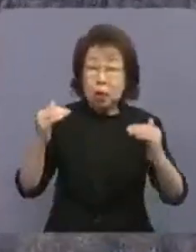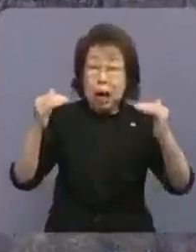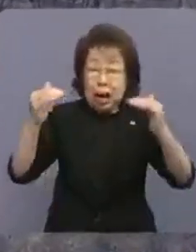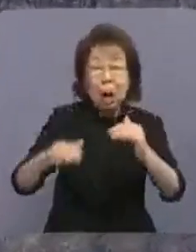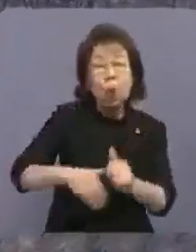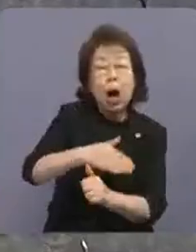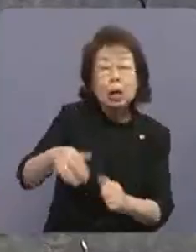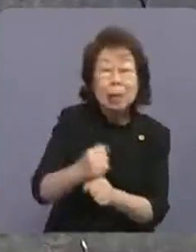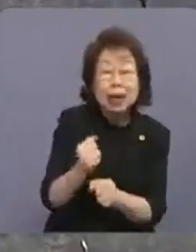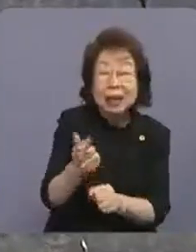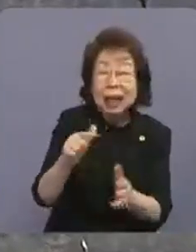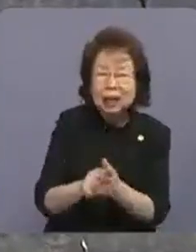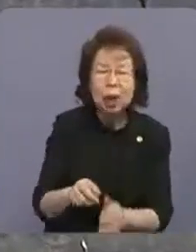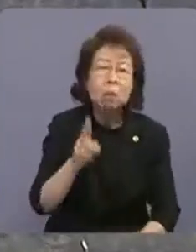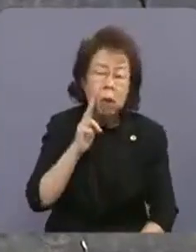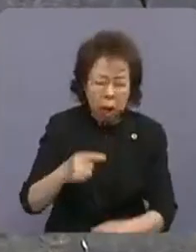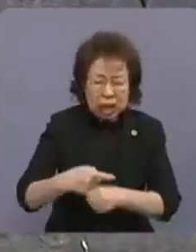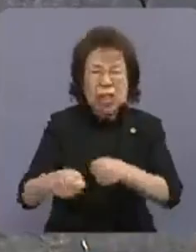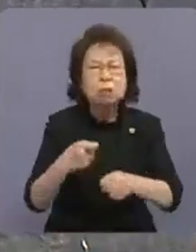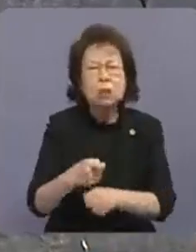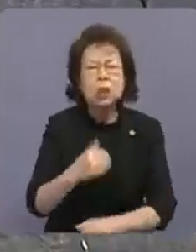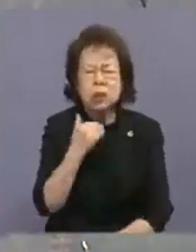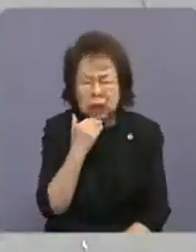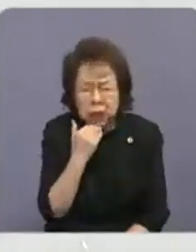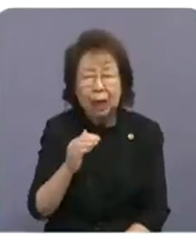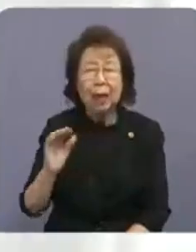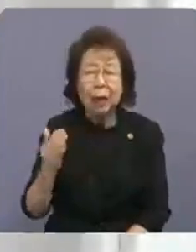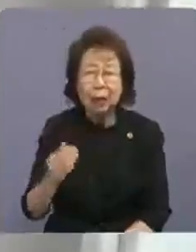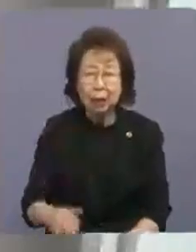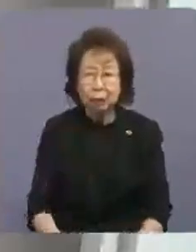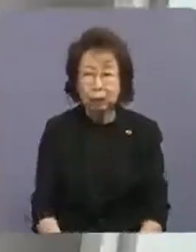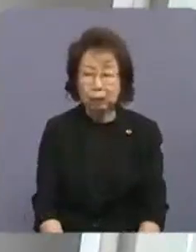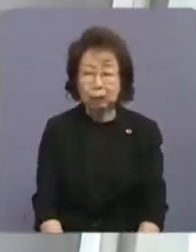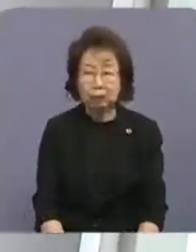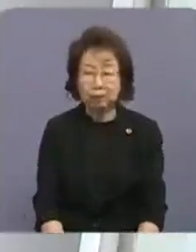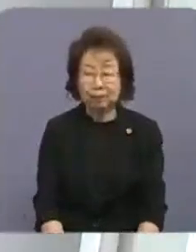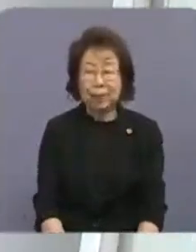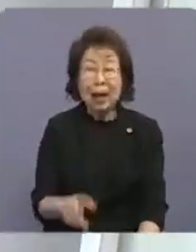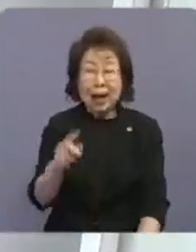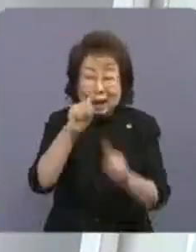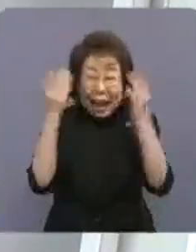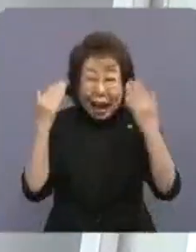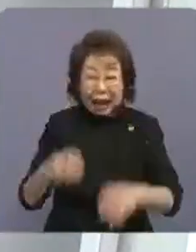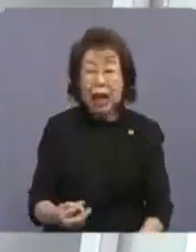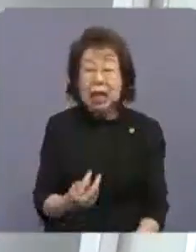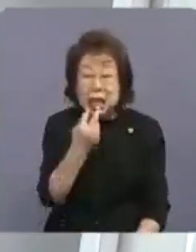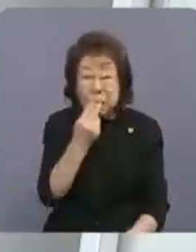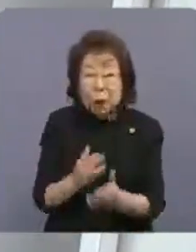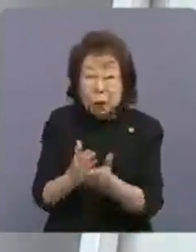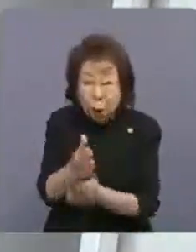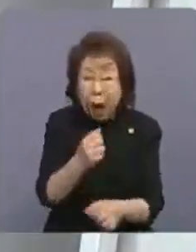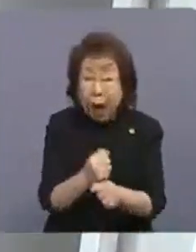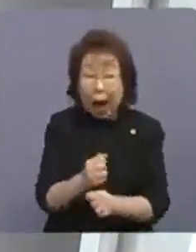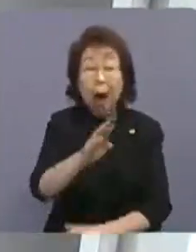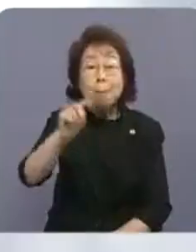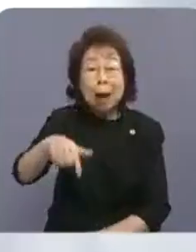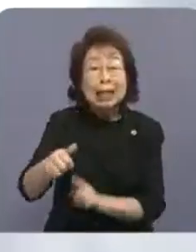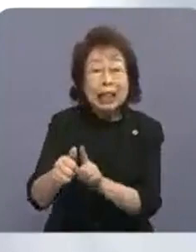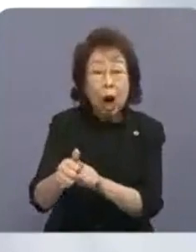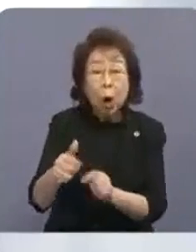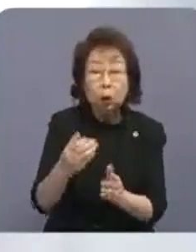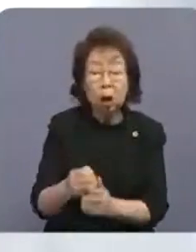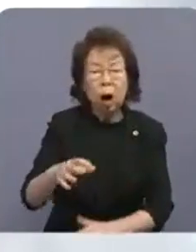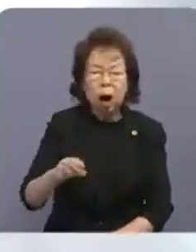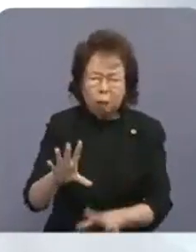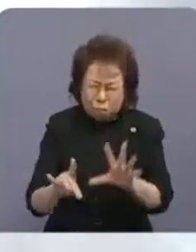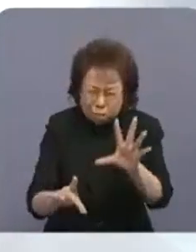환경이 되기까지는 최소 10년이 넘게 걸립니다. 대학에서 식물생명공학을 전공한 박재홍 씨는